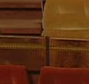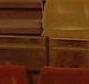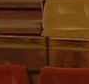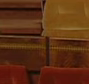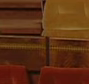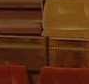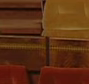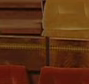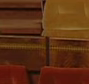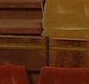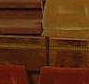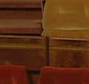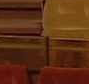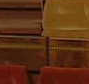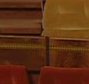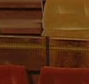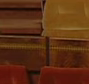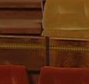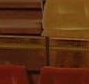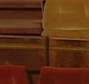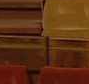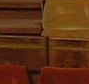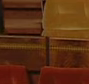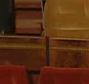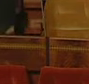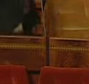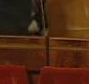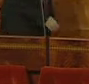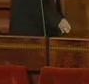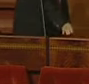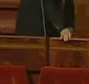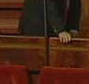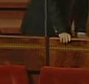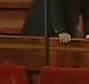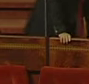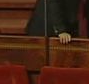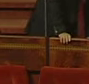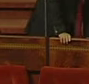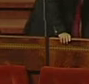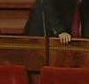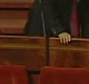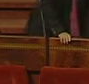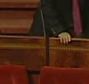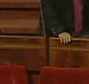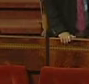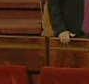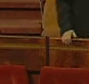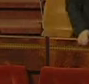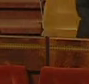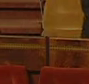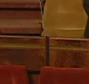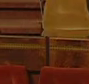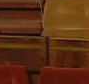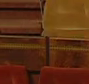النظرة غادا الأسبقية ذي كلشي لأن كلشي تكبديني خصنا تقل الهجرة غا الخارج خصها تقديج المجهود لأن شكل الوزيان